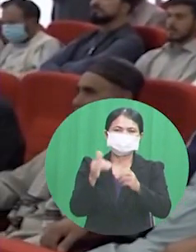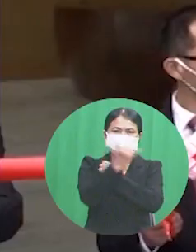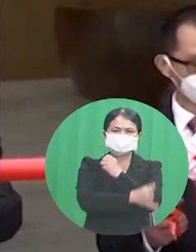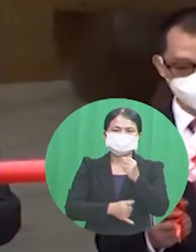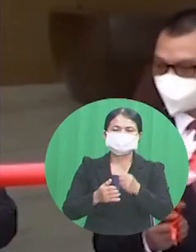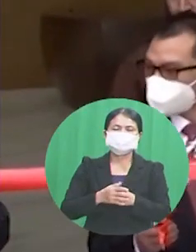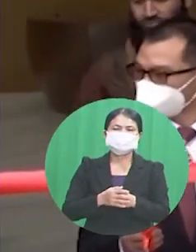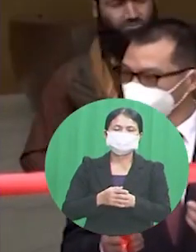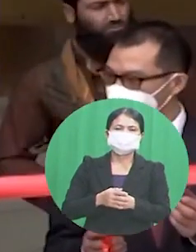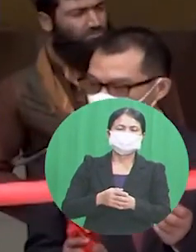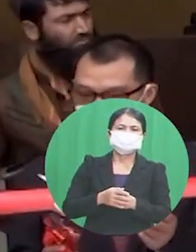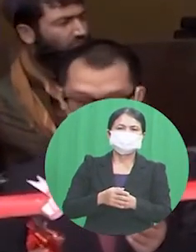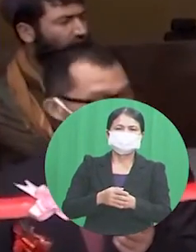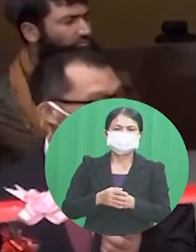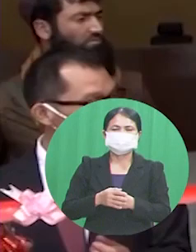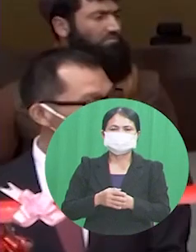ទេស